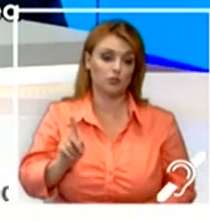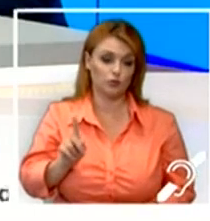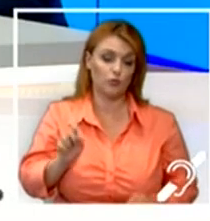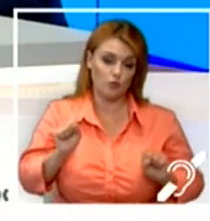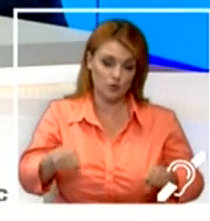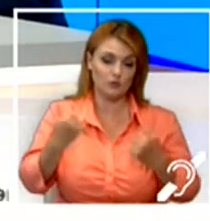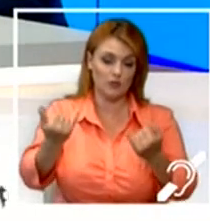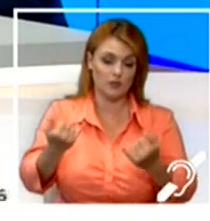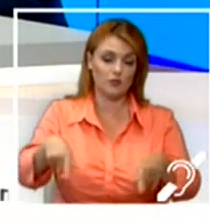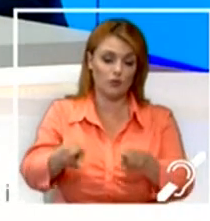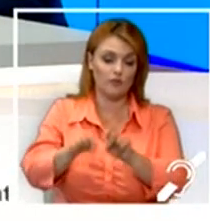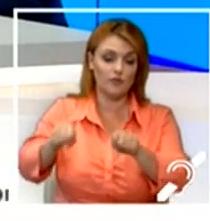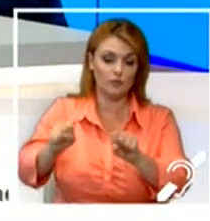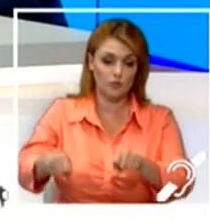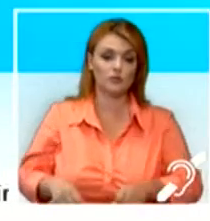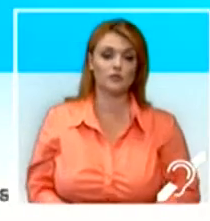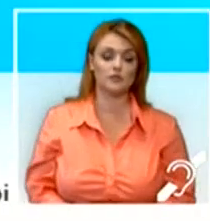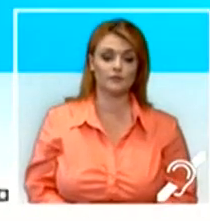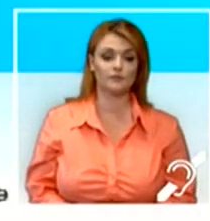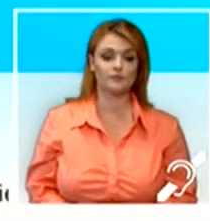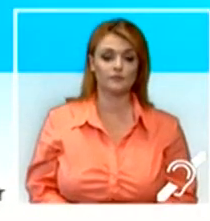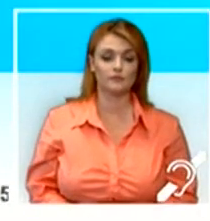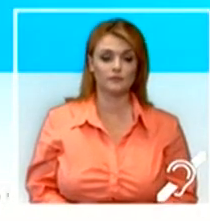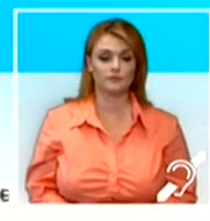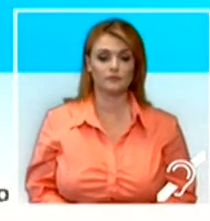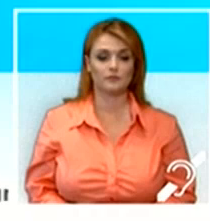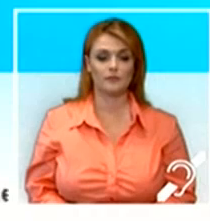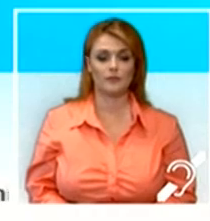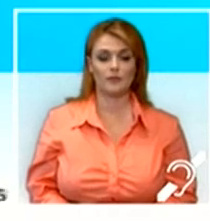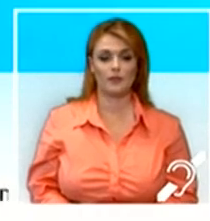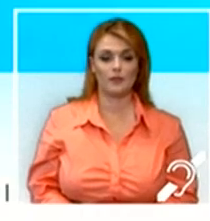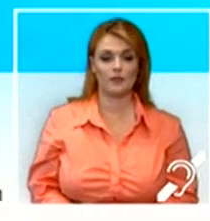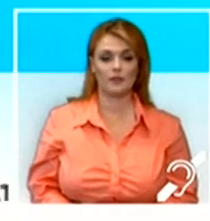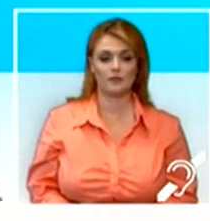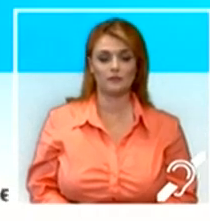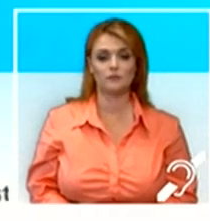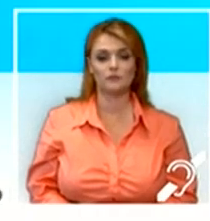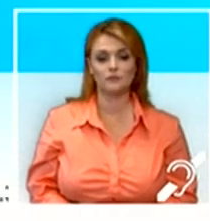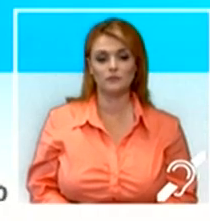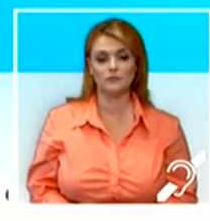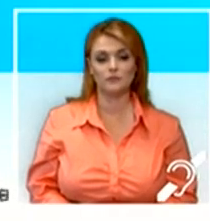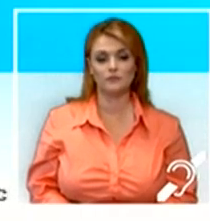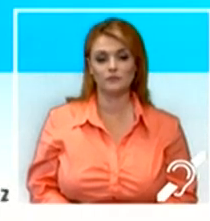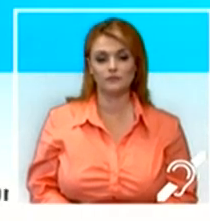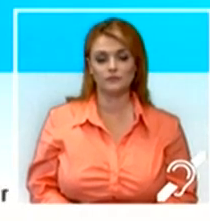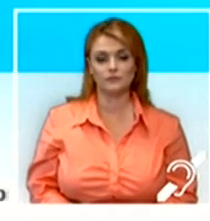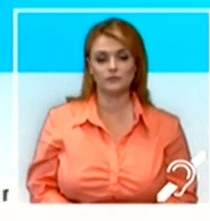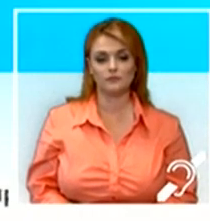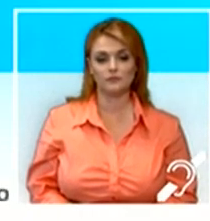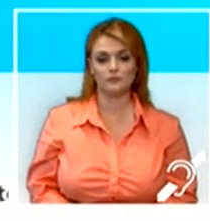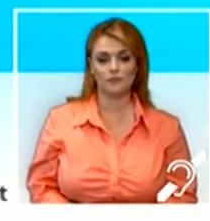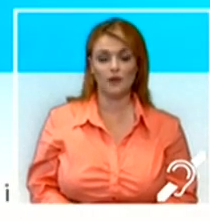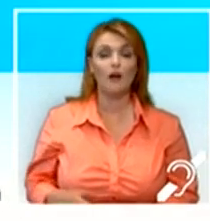ключевых. И вот это, с теоретической точки зрения, и есть процесс федерализации страны. Насколько глубоким он будет, какова